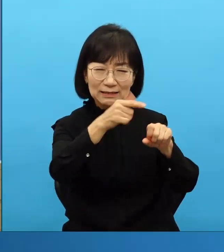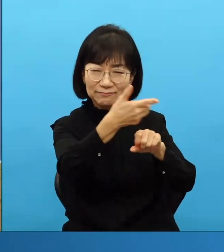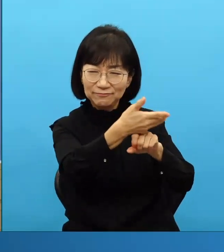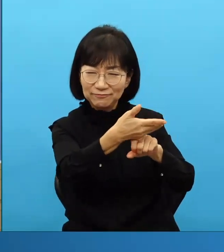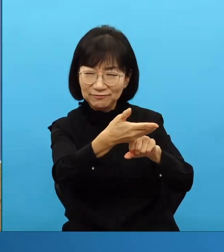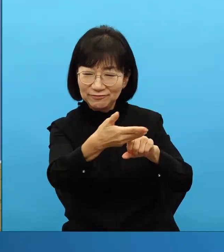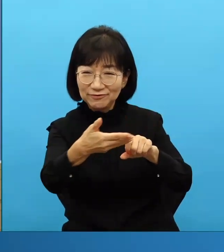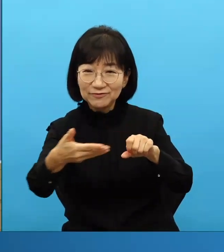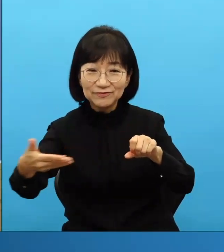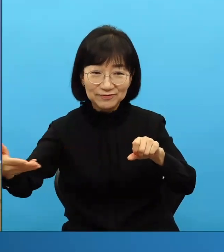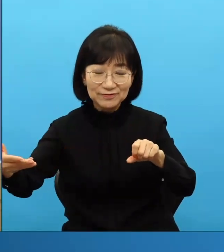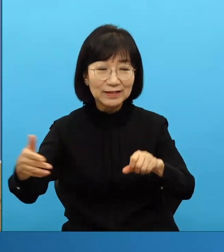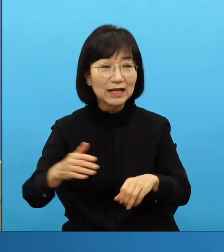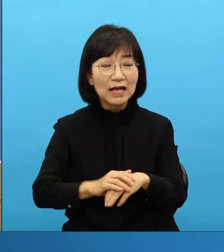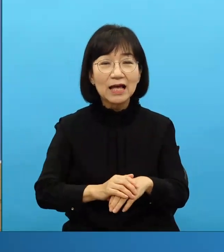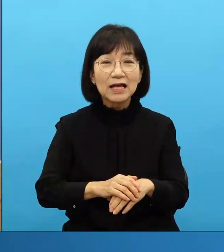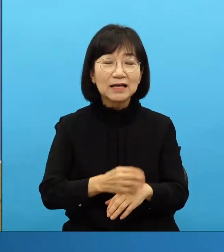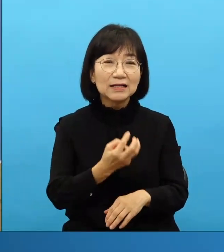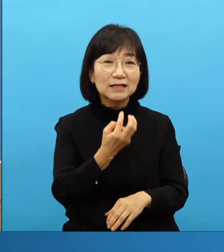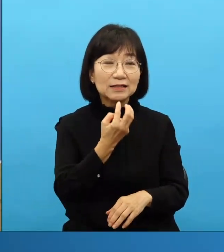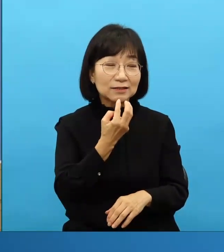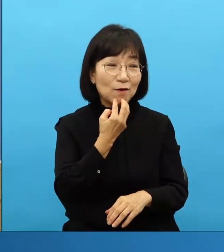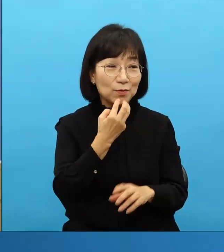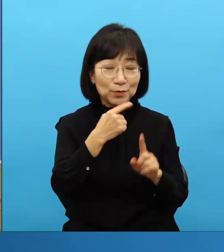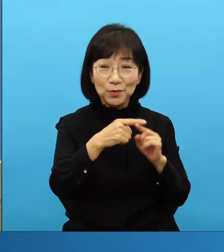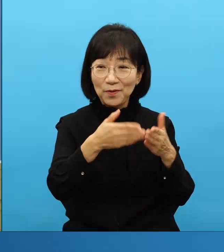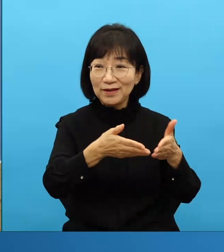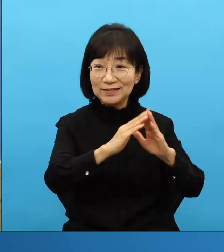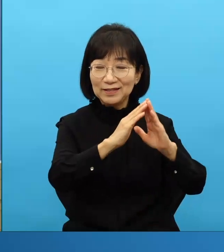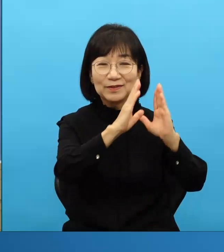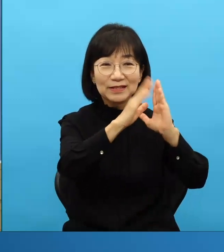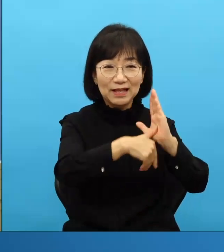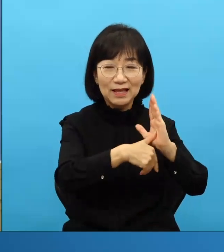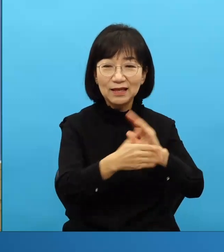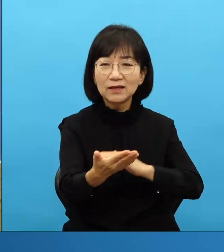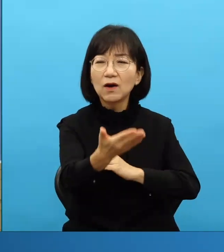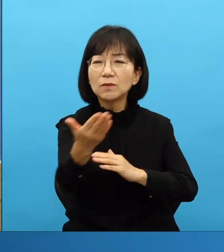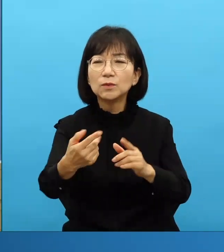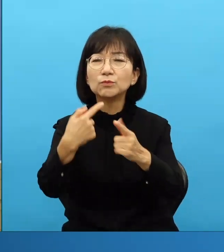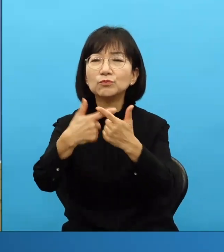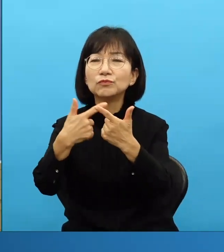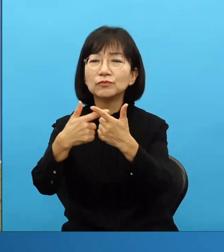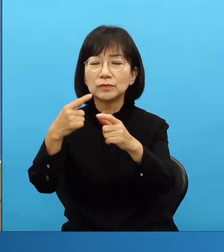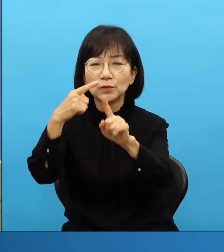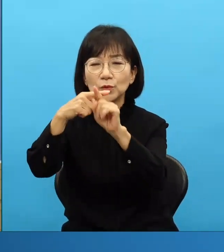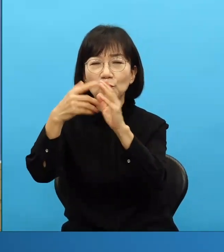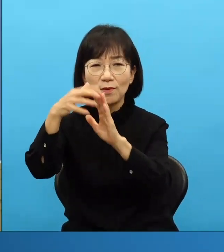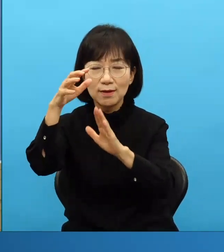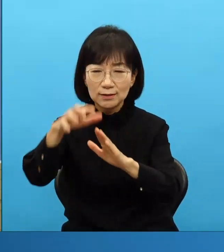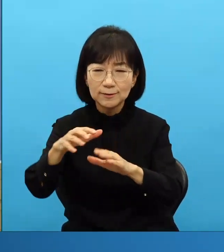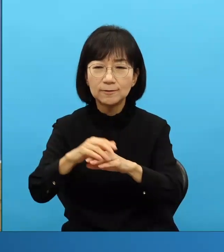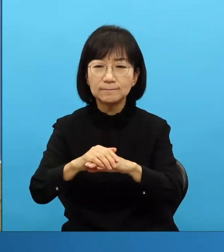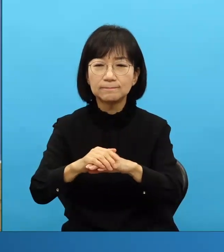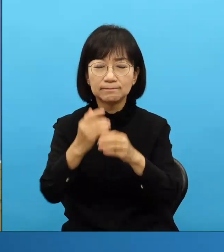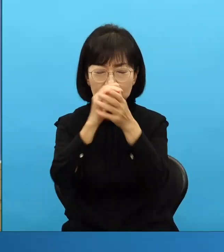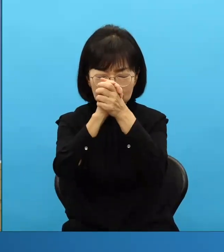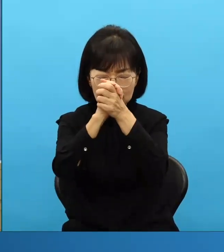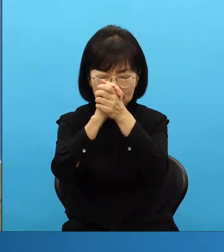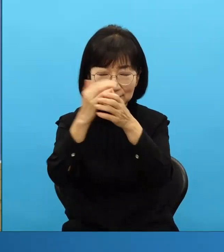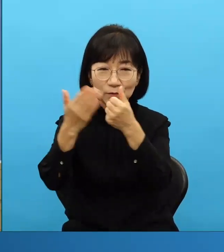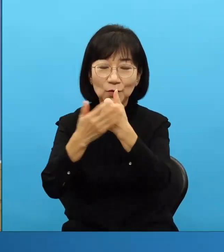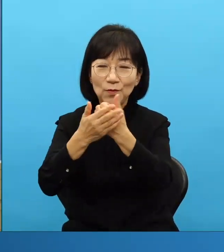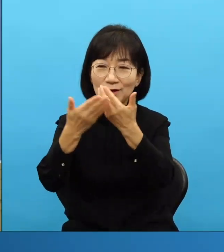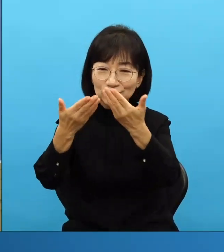서울교회가 세워질 때 부산교회 여러분들께서 기도해 주시고 또 우리 교육자들을 또 이렇게 부교육자들을 보내주시고 해서